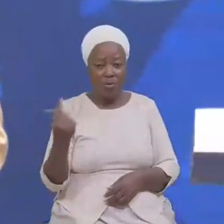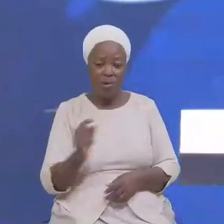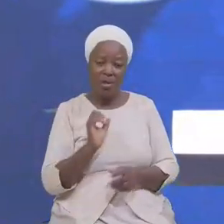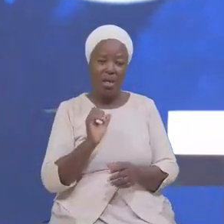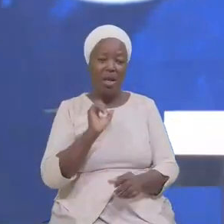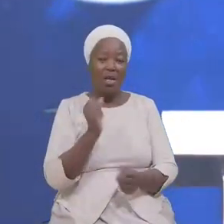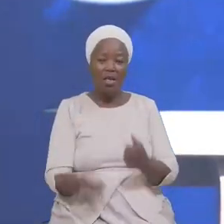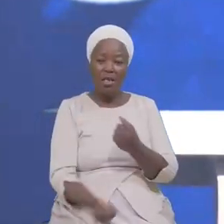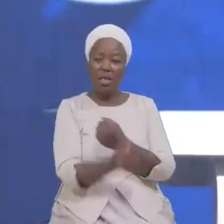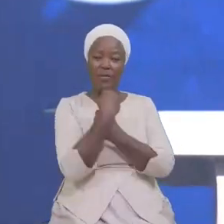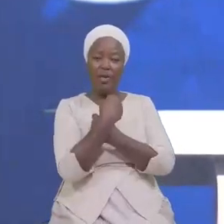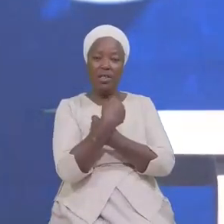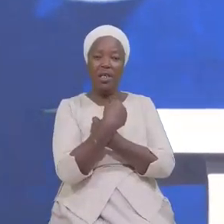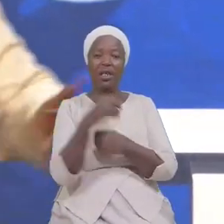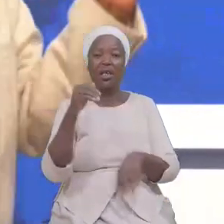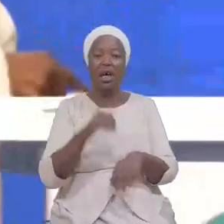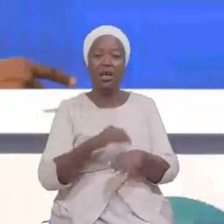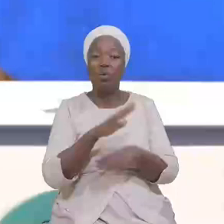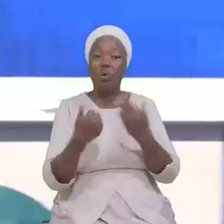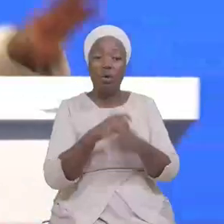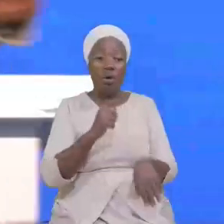Vaincu en tout temps.